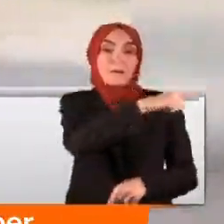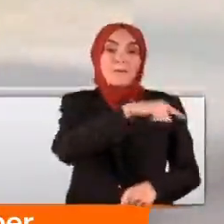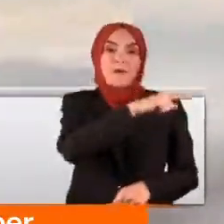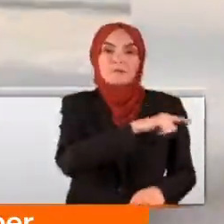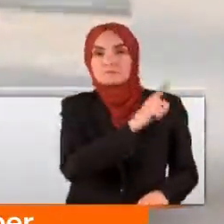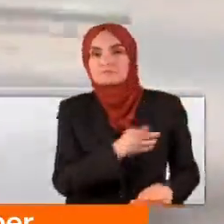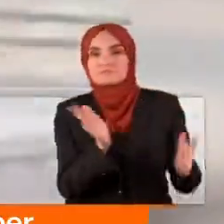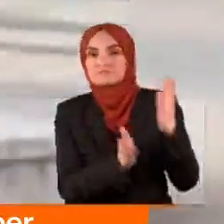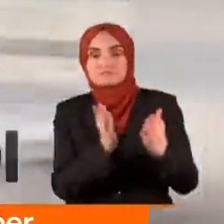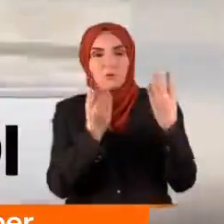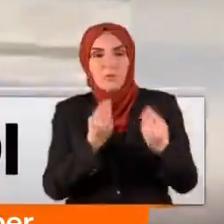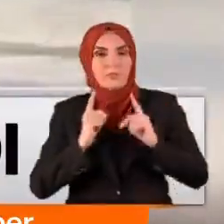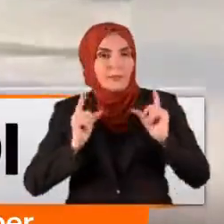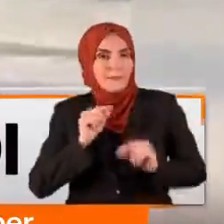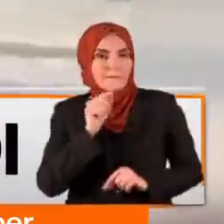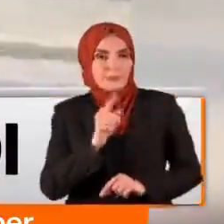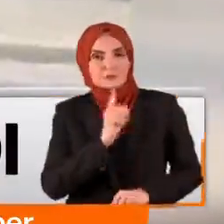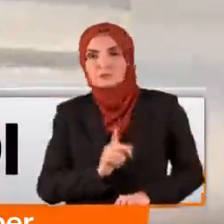aile büyüklerinden şikayetçi olmadı.